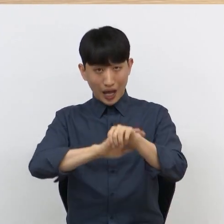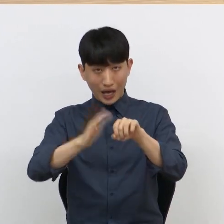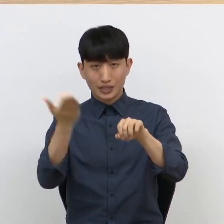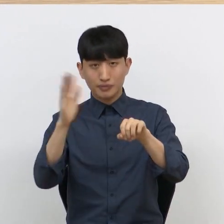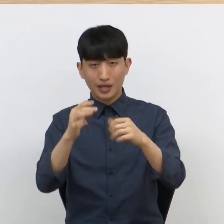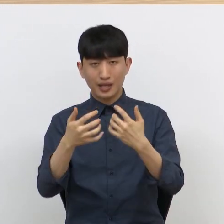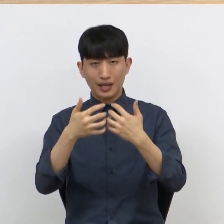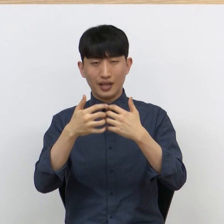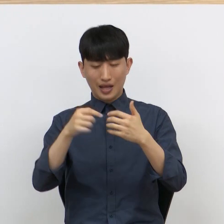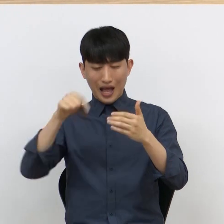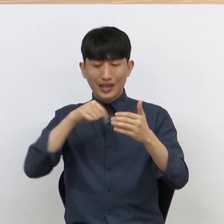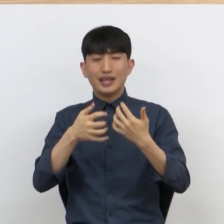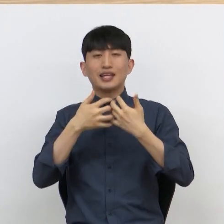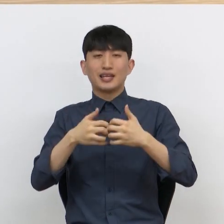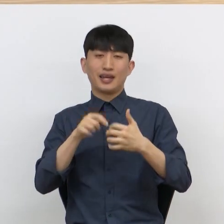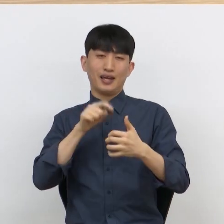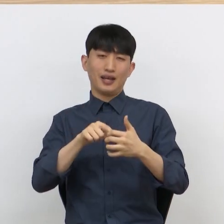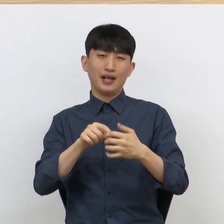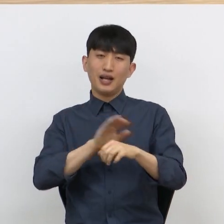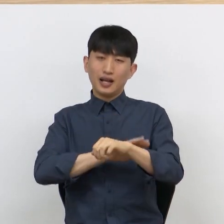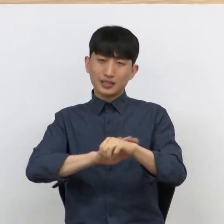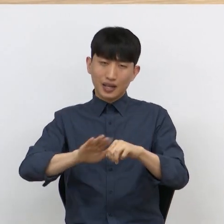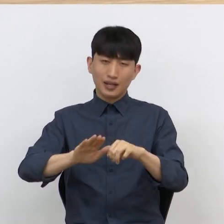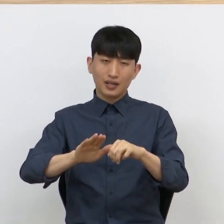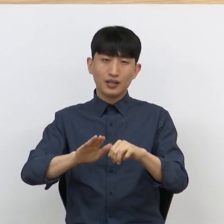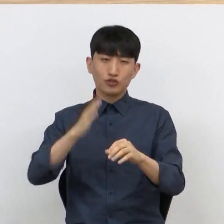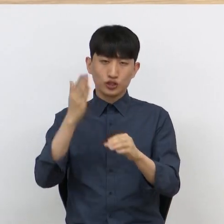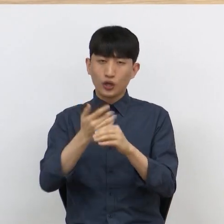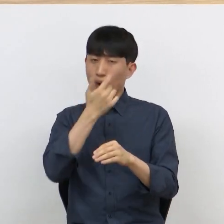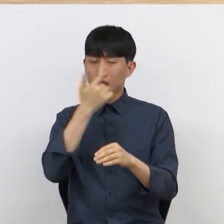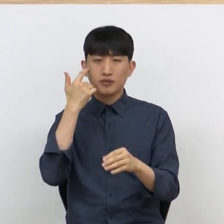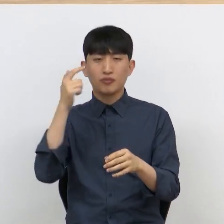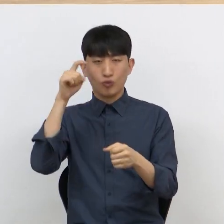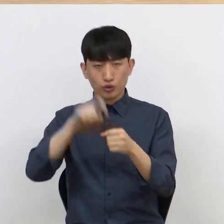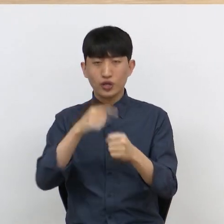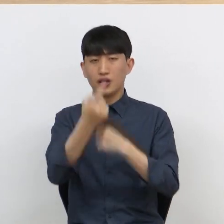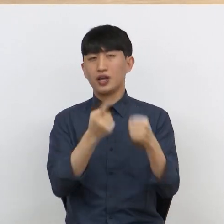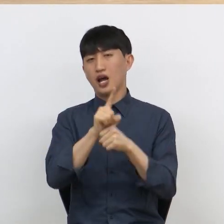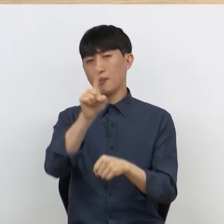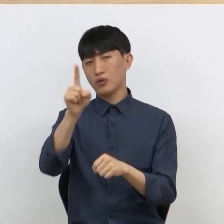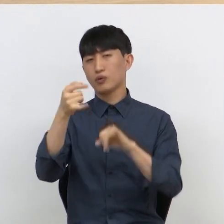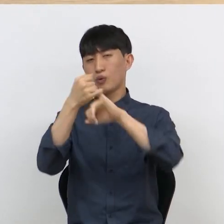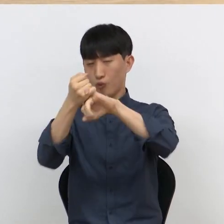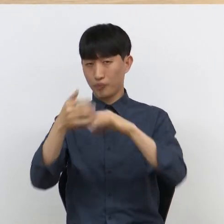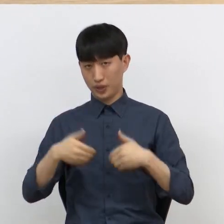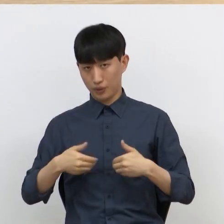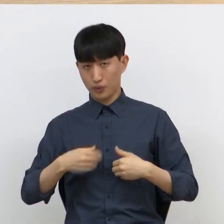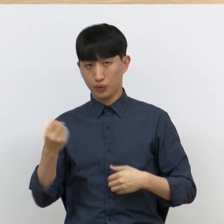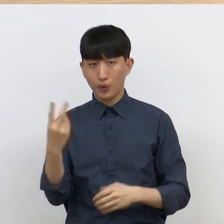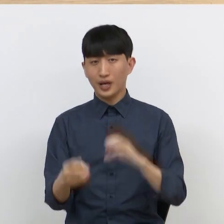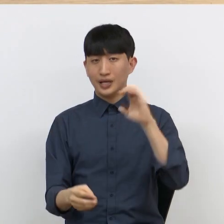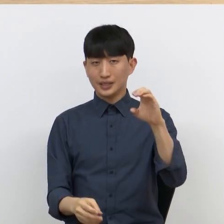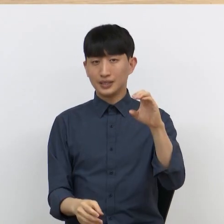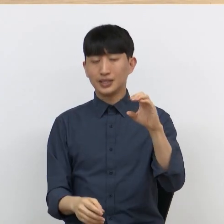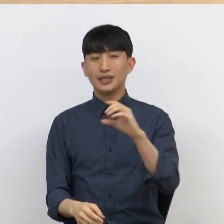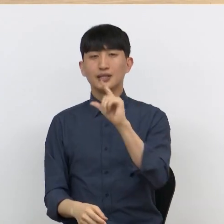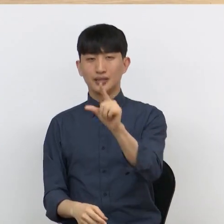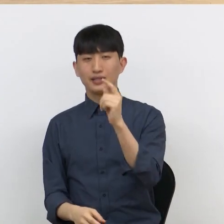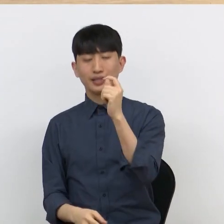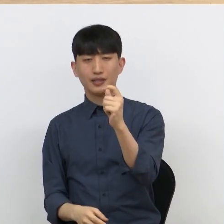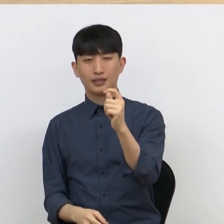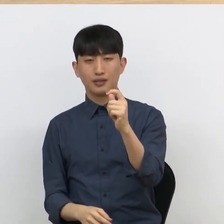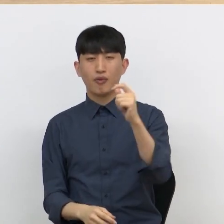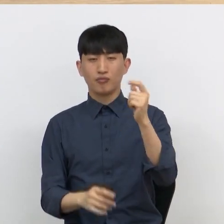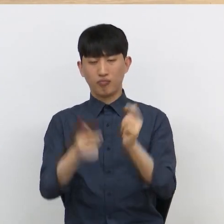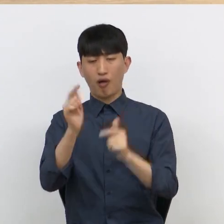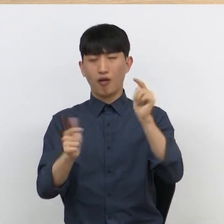파악 때문에라도 1년에 한 번씩 정도는 계속 하는 게 좋고요. 그다음에 C레벨이나 T레벨은 시간이 지나면서 또 바뀔 수가 있습니다. 자기